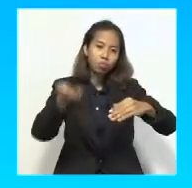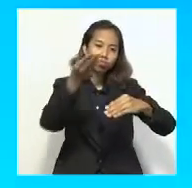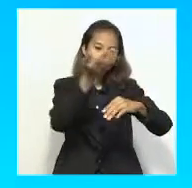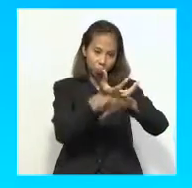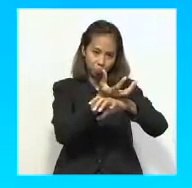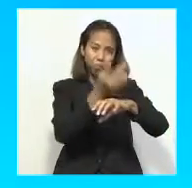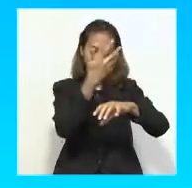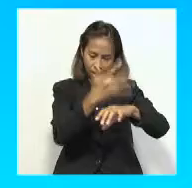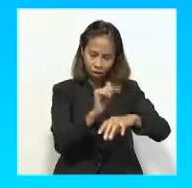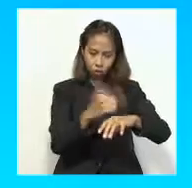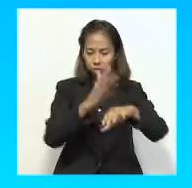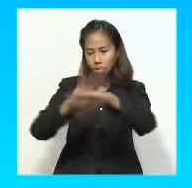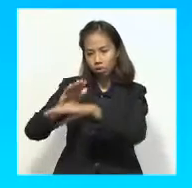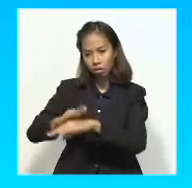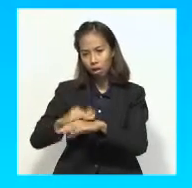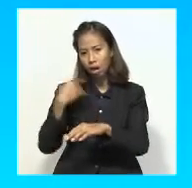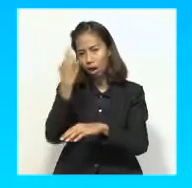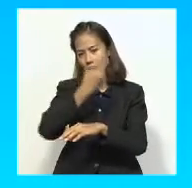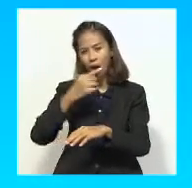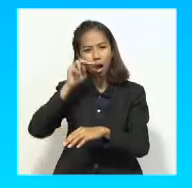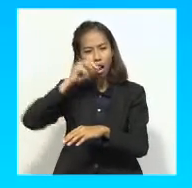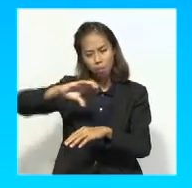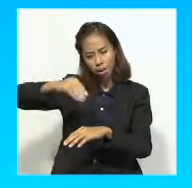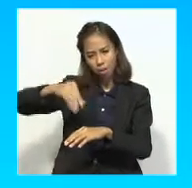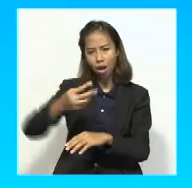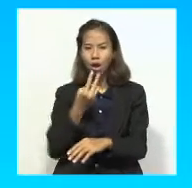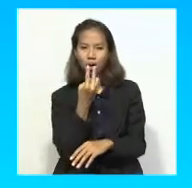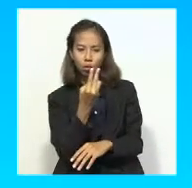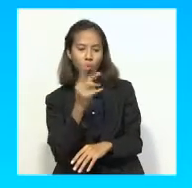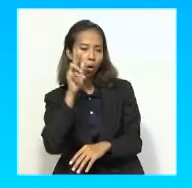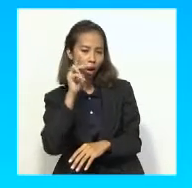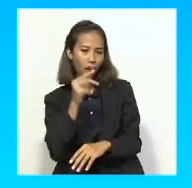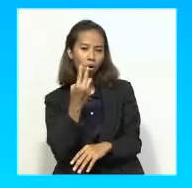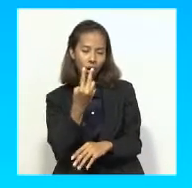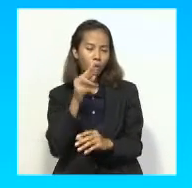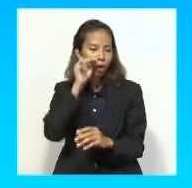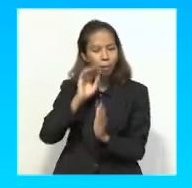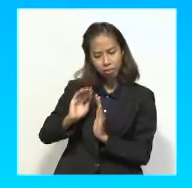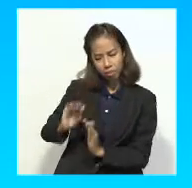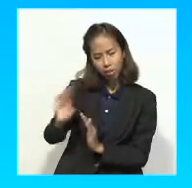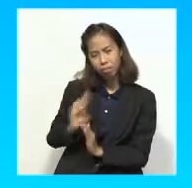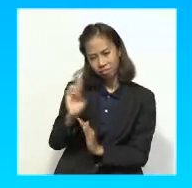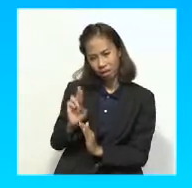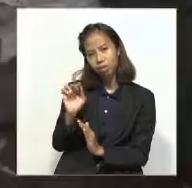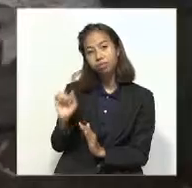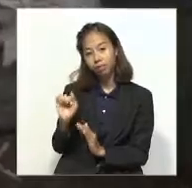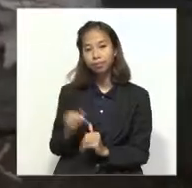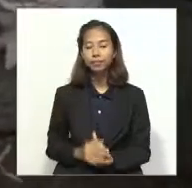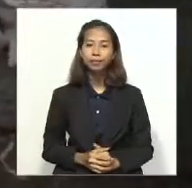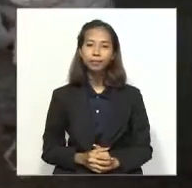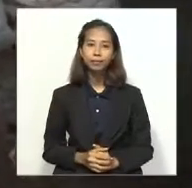จ้งเตือนพี่น้องประชาชนผู้ใช้น้ำให้ติดตามการประกาศของเทศบาลแล้วก็เก็บสำรองน้ำไว้ใช้ในระยะนี้ด้ว